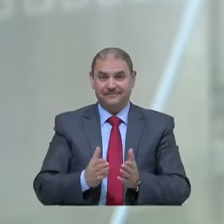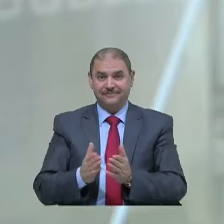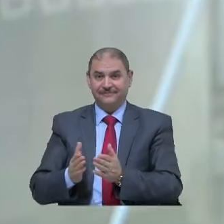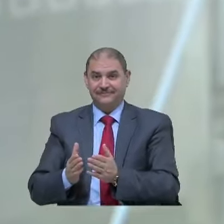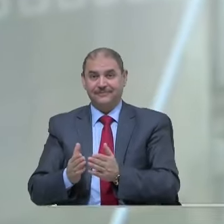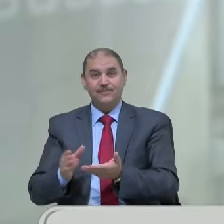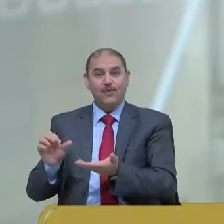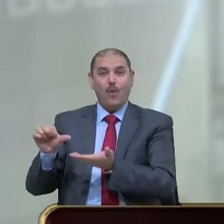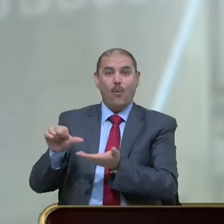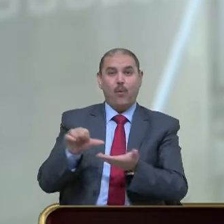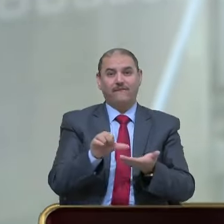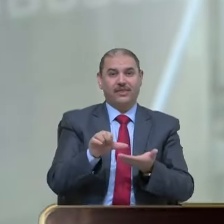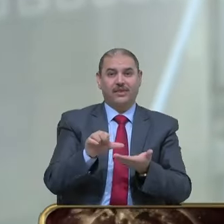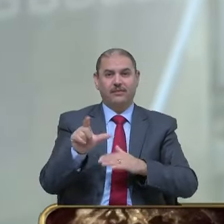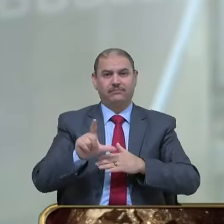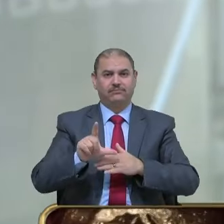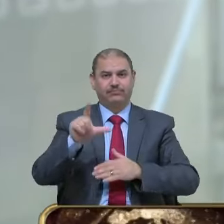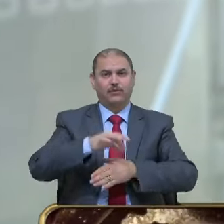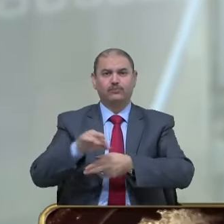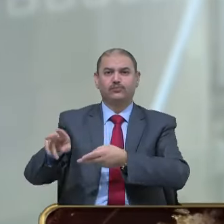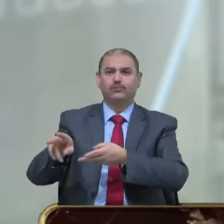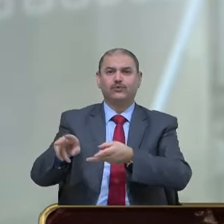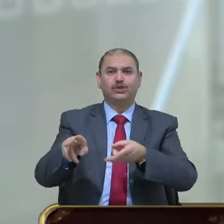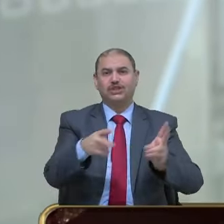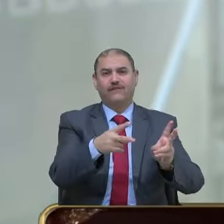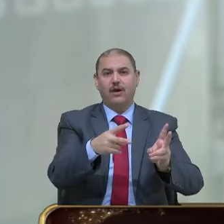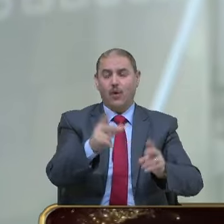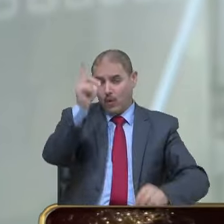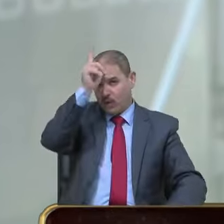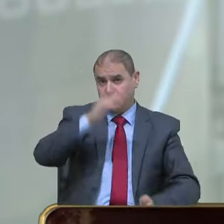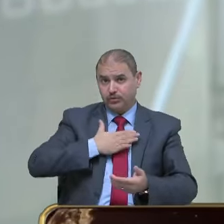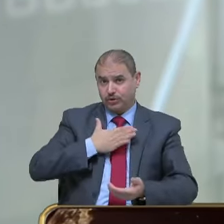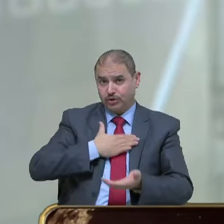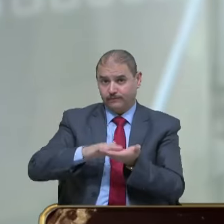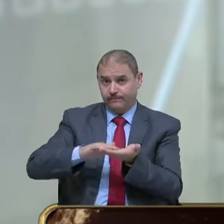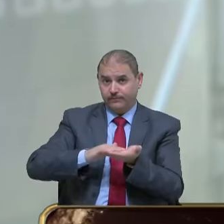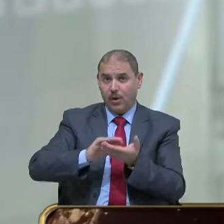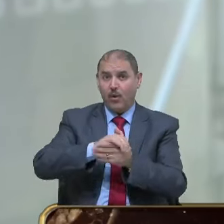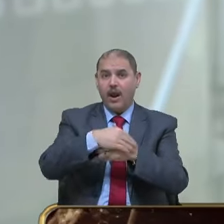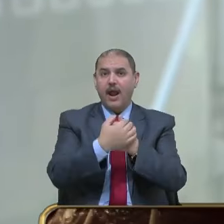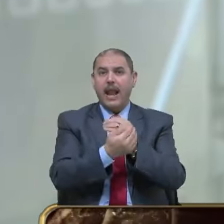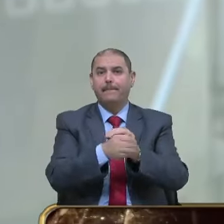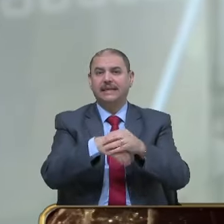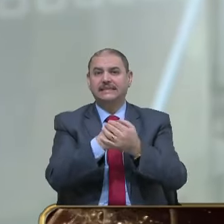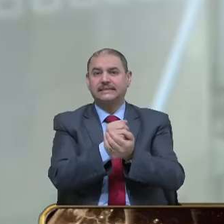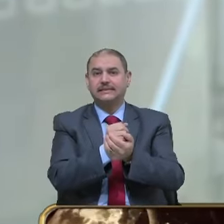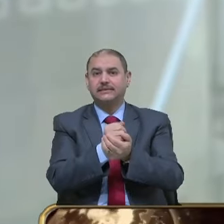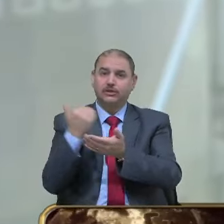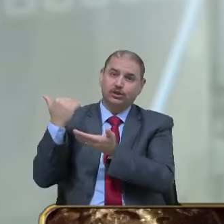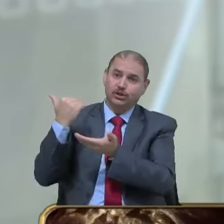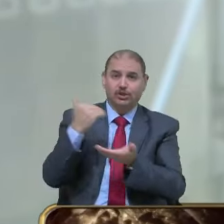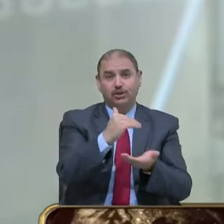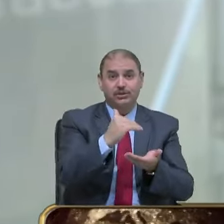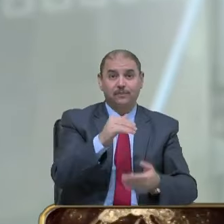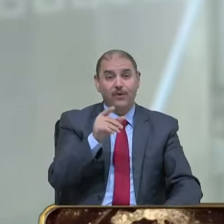زار وفد من قياده المستشفى الميداني الاردني الخاص نابلس واحد الحاجه امنه محمد نمر التي عالجت